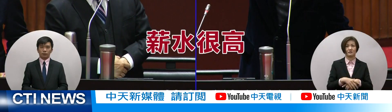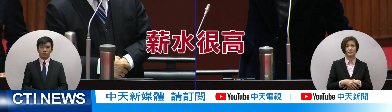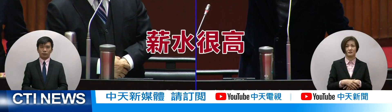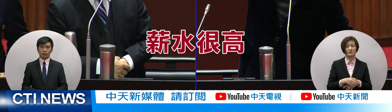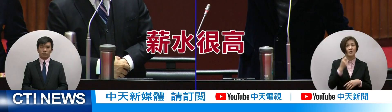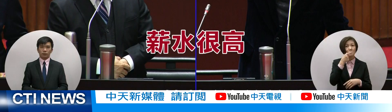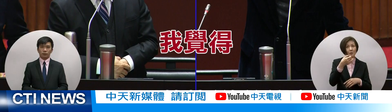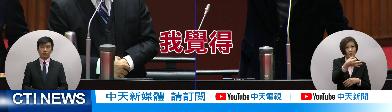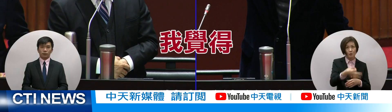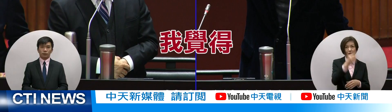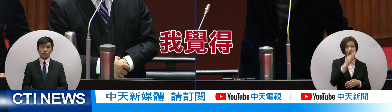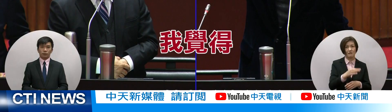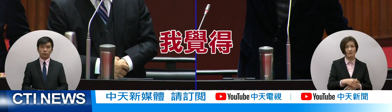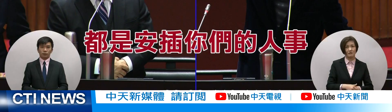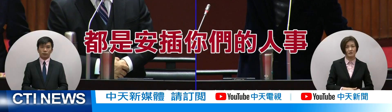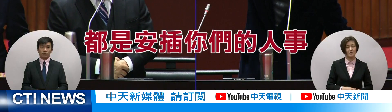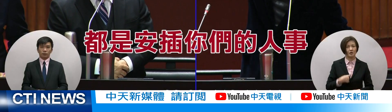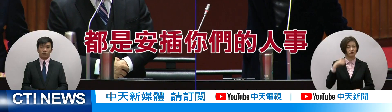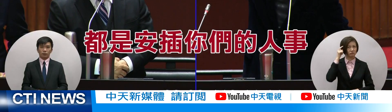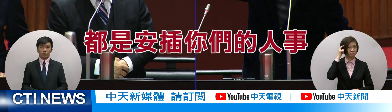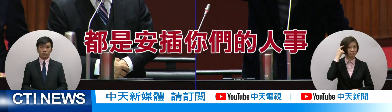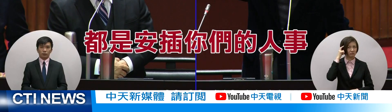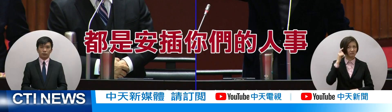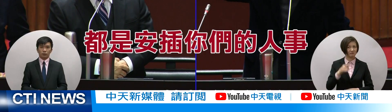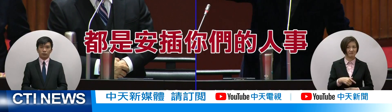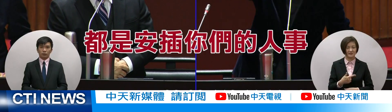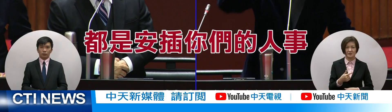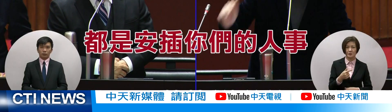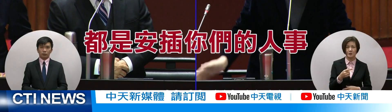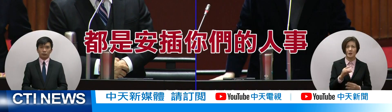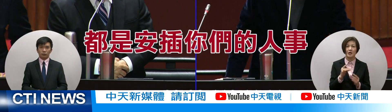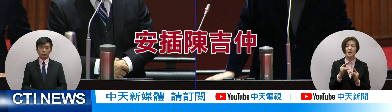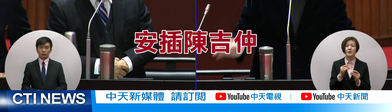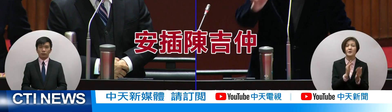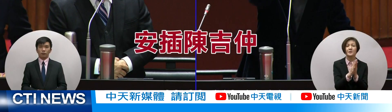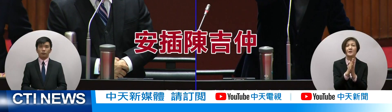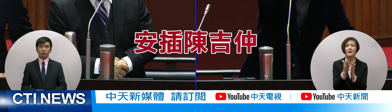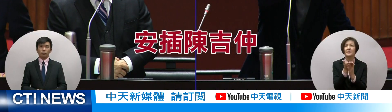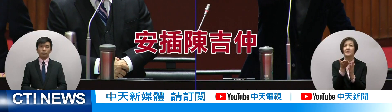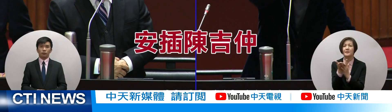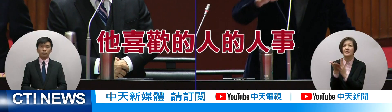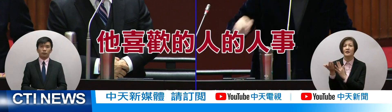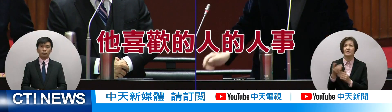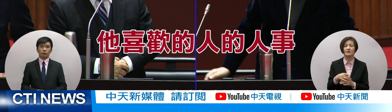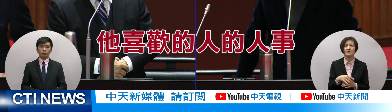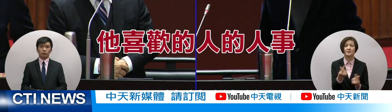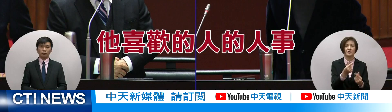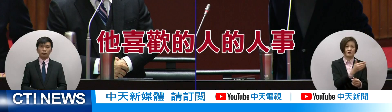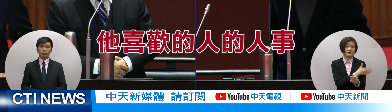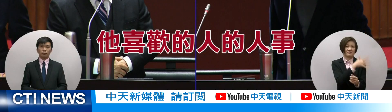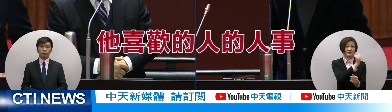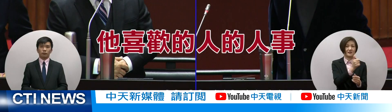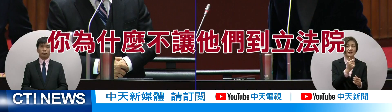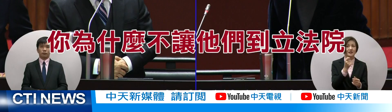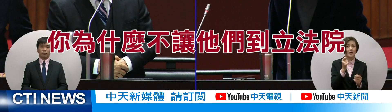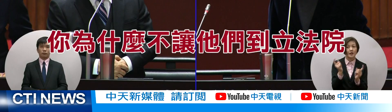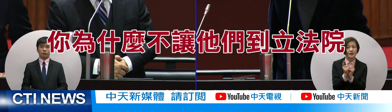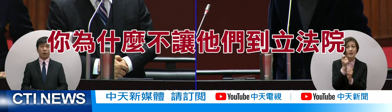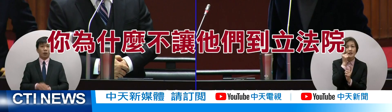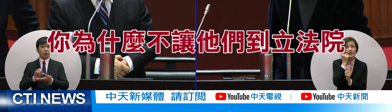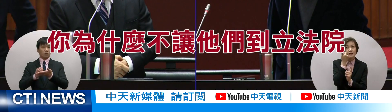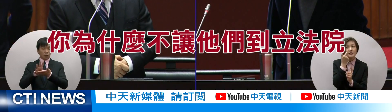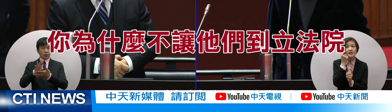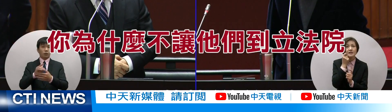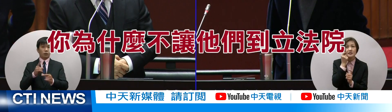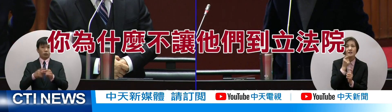薪水很高，我觉得都是安插你们的人事，安插陈吉仲他喜欢的人的人事。 报告，中兴